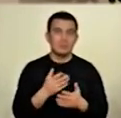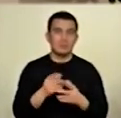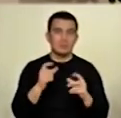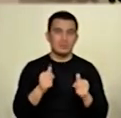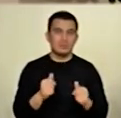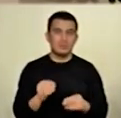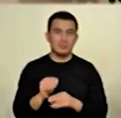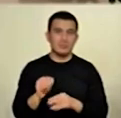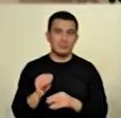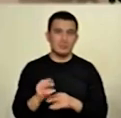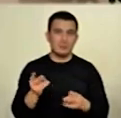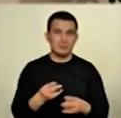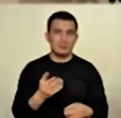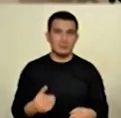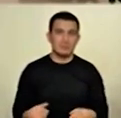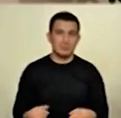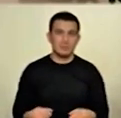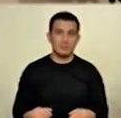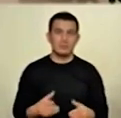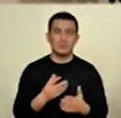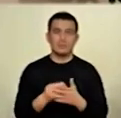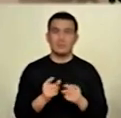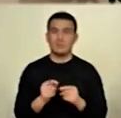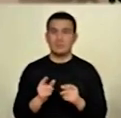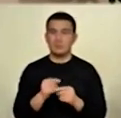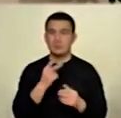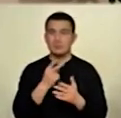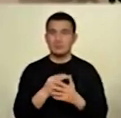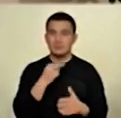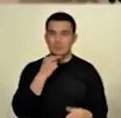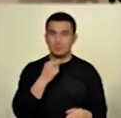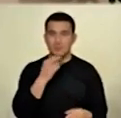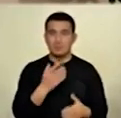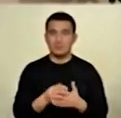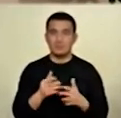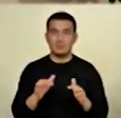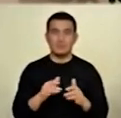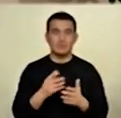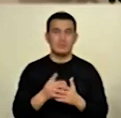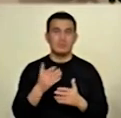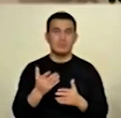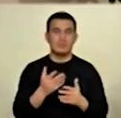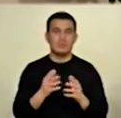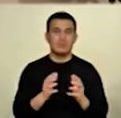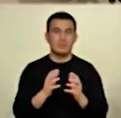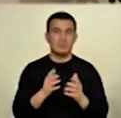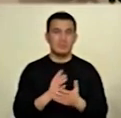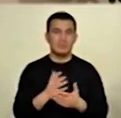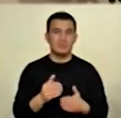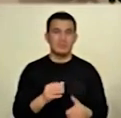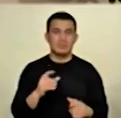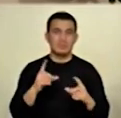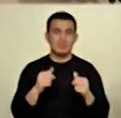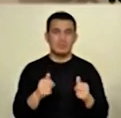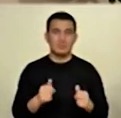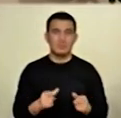etiladi. Pastki qismiga mana birorta bir rasm yuklash jarayonini ko'rib o'tyapmiz. Boyagidek kompyuterimiz xotirasidan u rasmni yuklab olamiz. Mana rasmimiz tanlandi va u